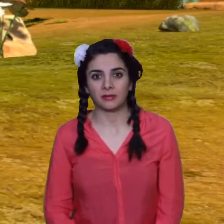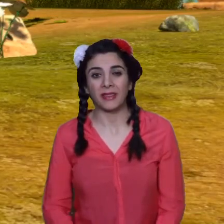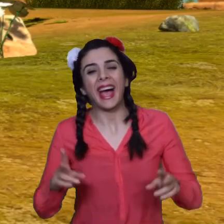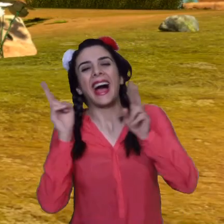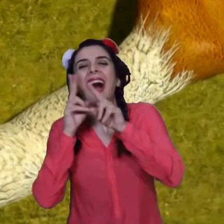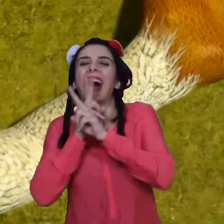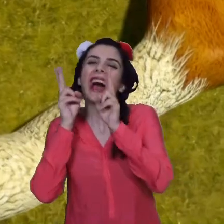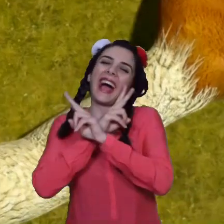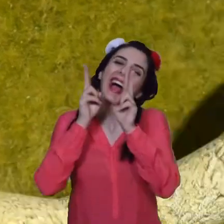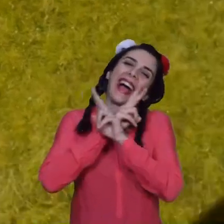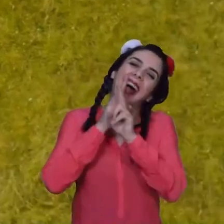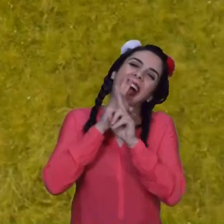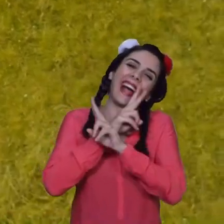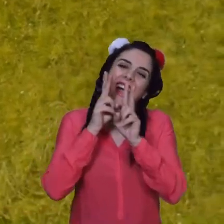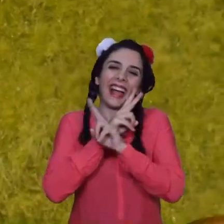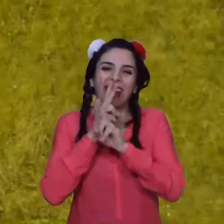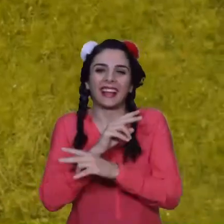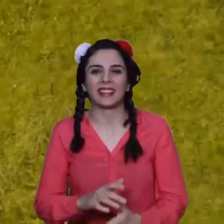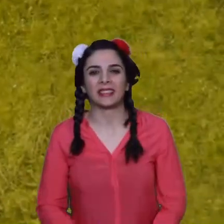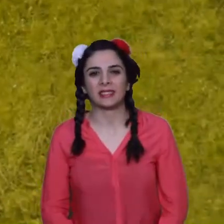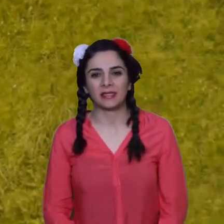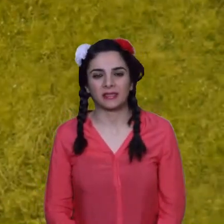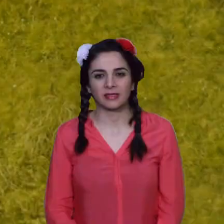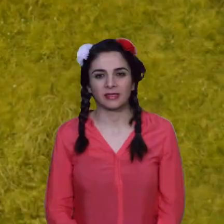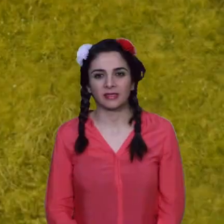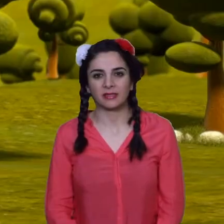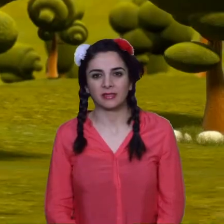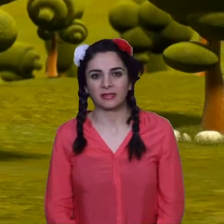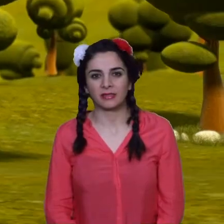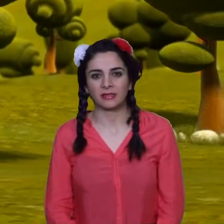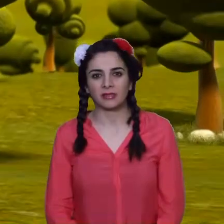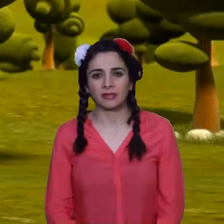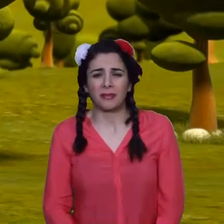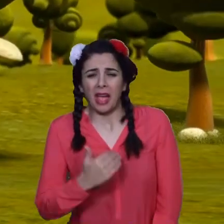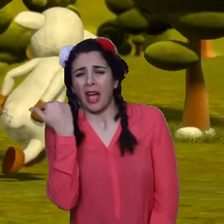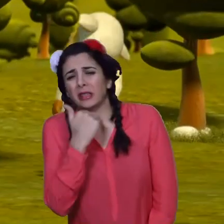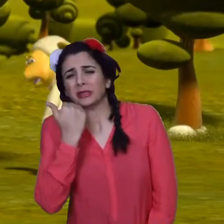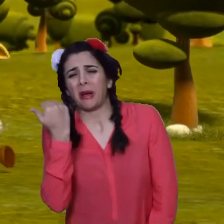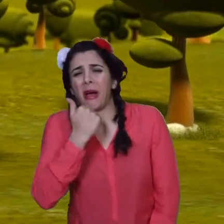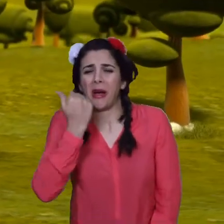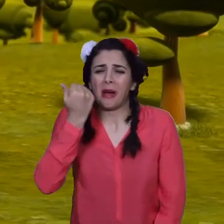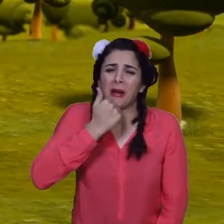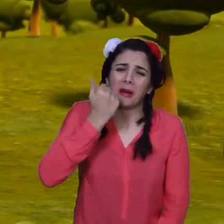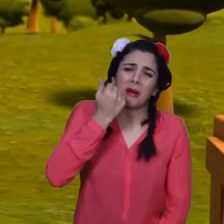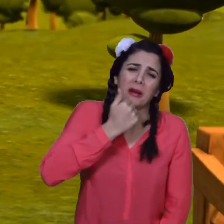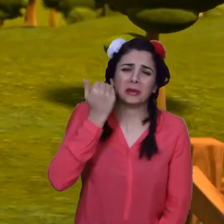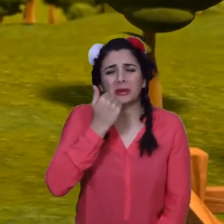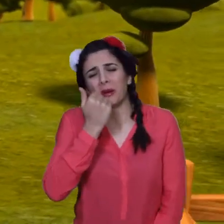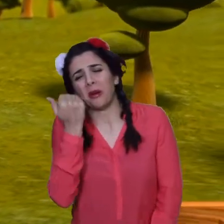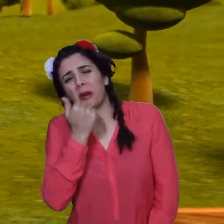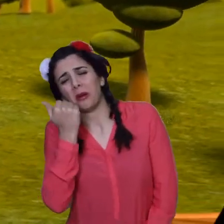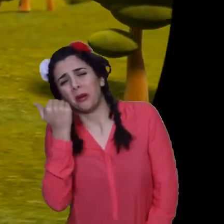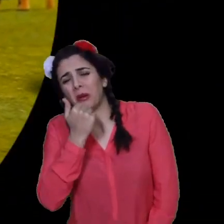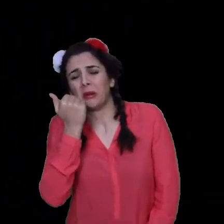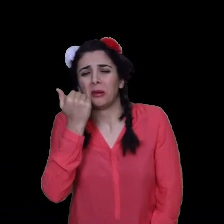Acı içinde yerinden fırladı. Meğerse poposuna çiviler batmış. Çayırlıkta delicesine koşturuyor. Bu çizgi filmin betimlemesi